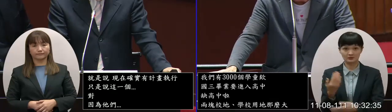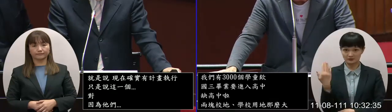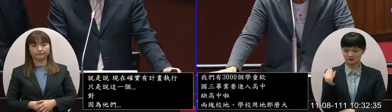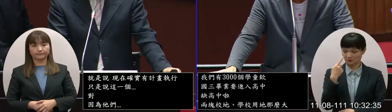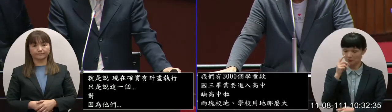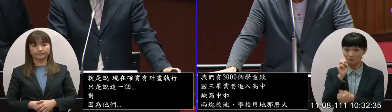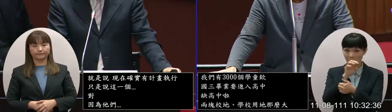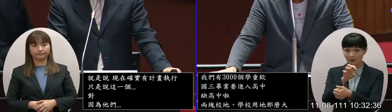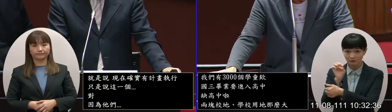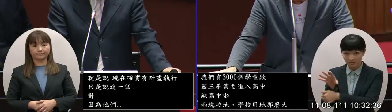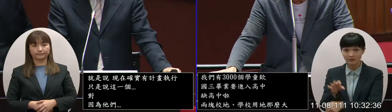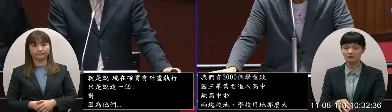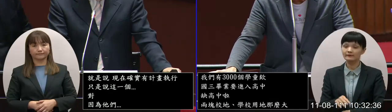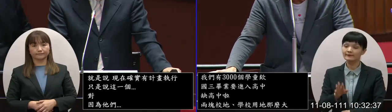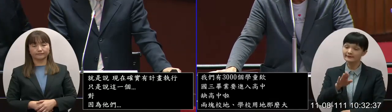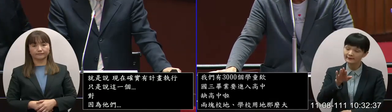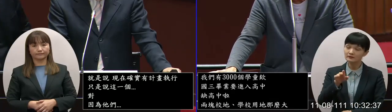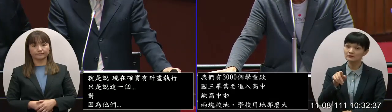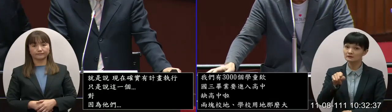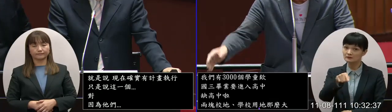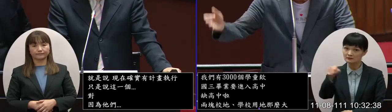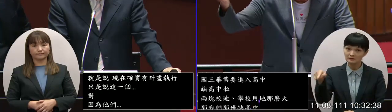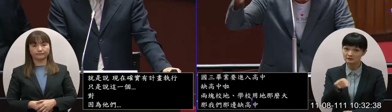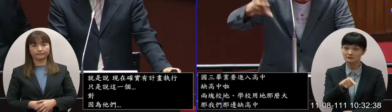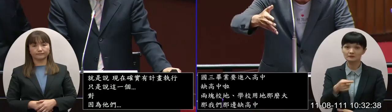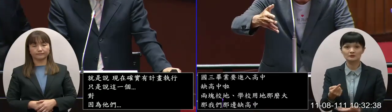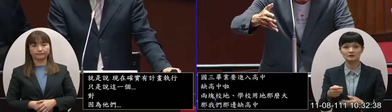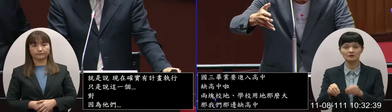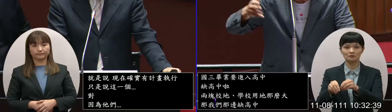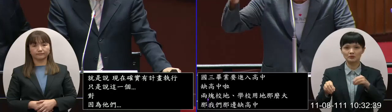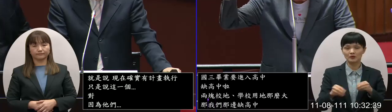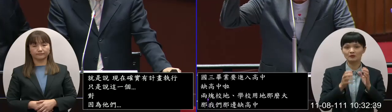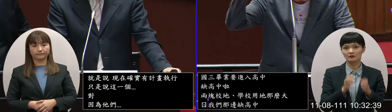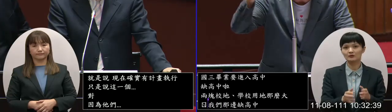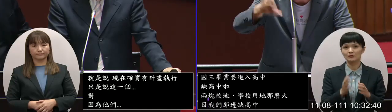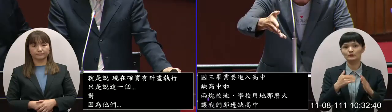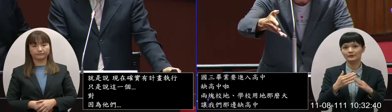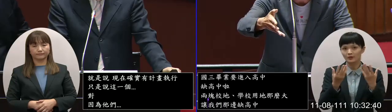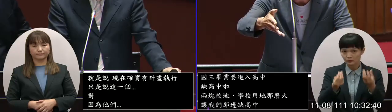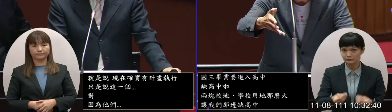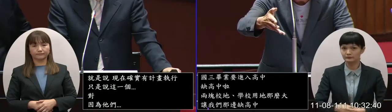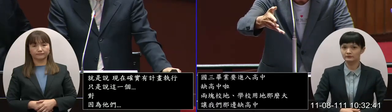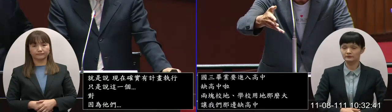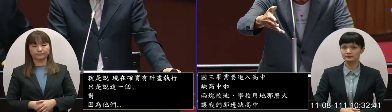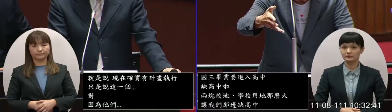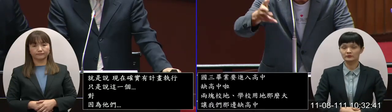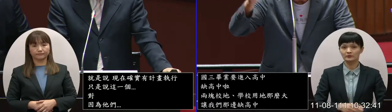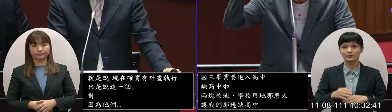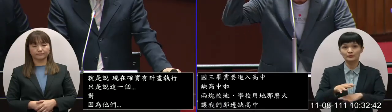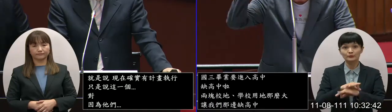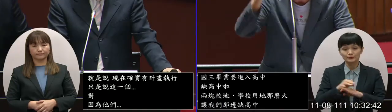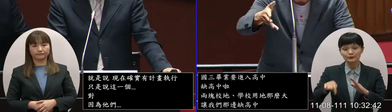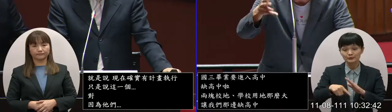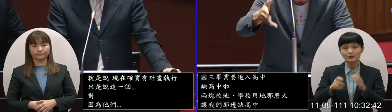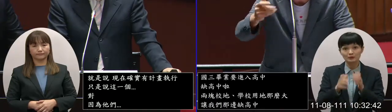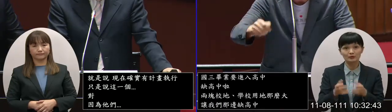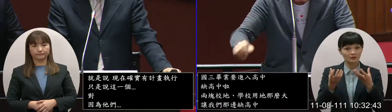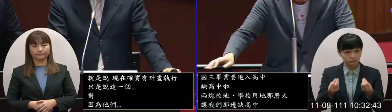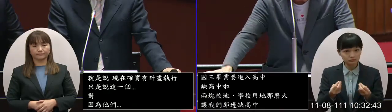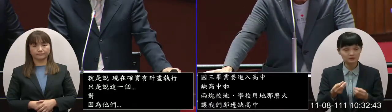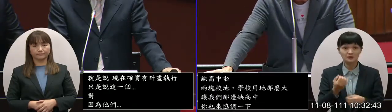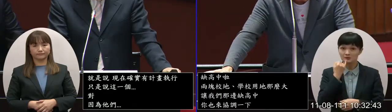校说，哎，你们哦，没有办法来设校，没有办法设学院，那来设附